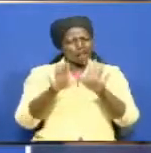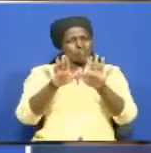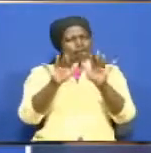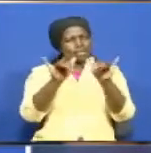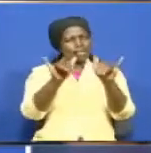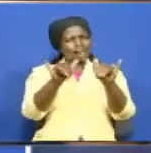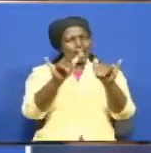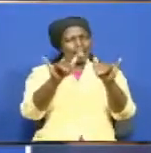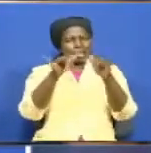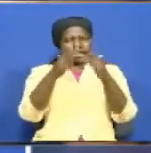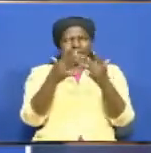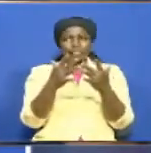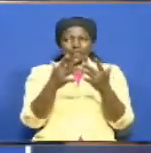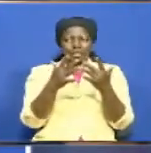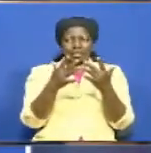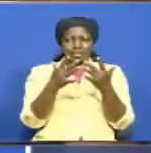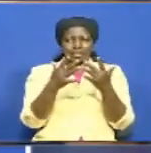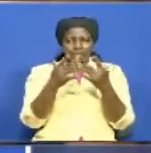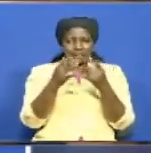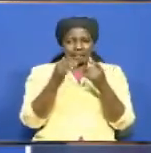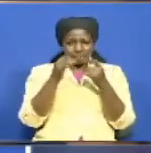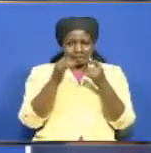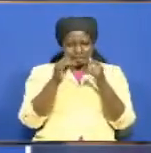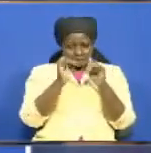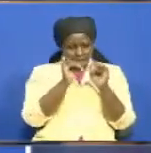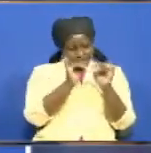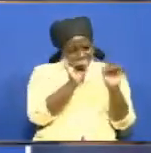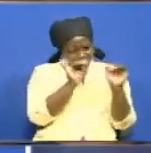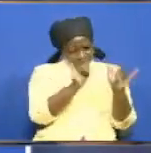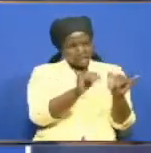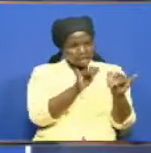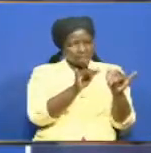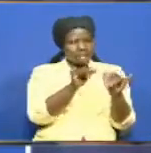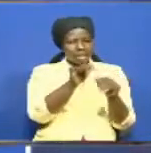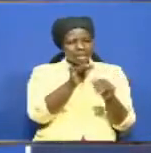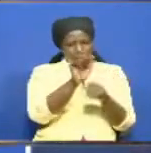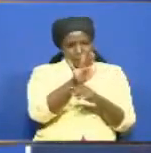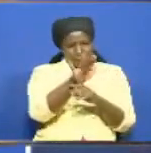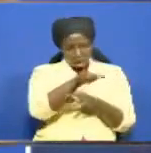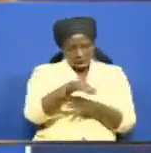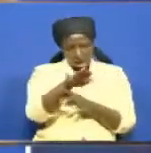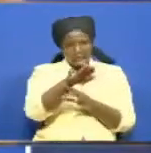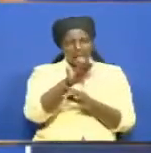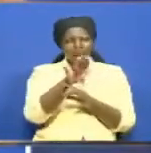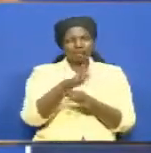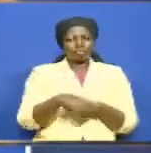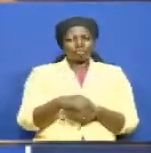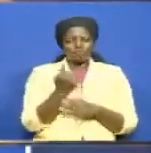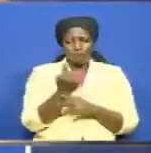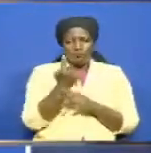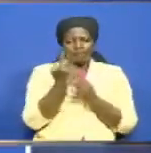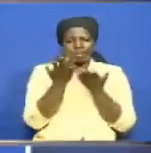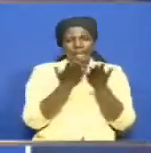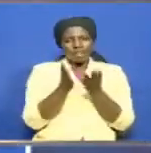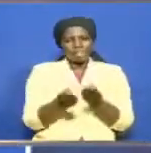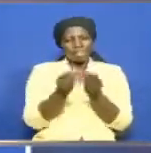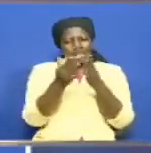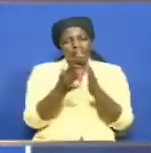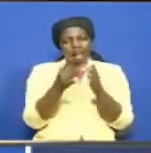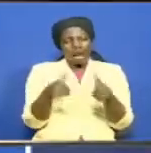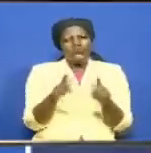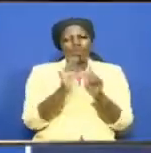around, exempt for essential services providers. Katika kikao na waandishi wa habari,